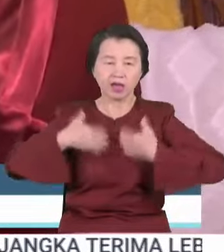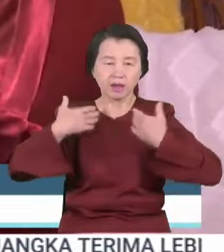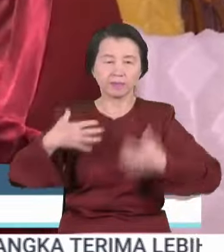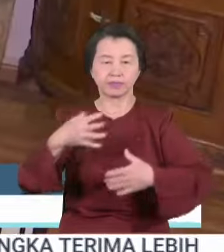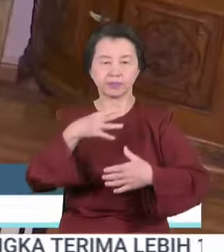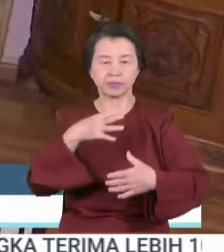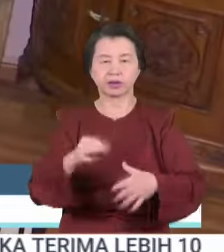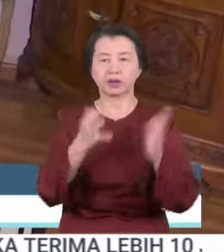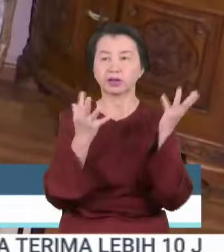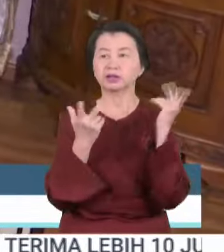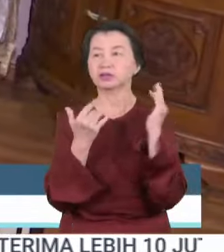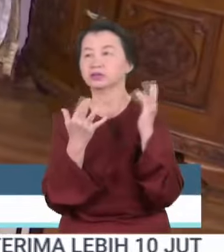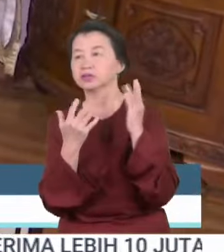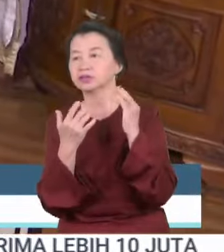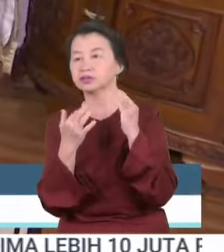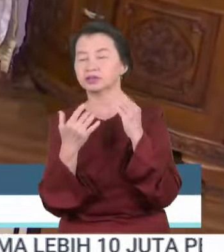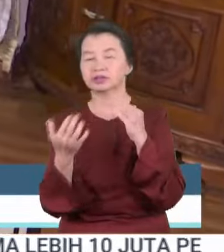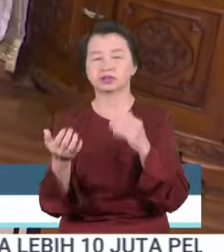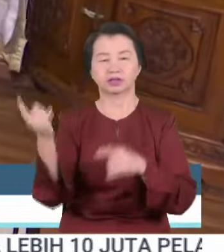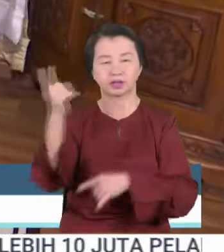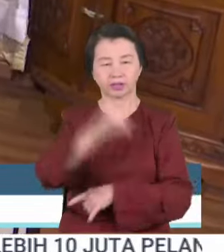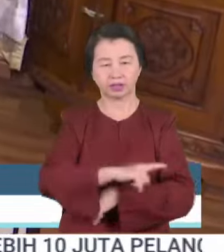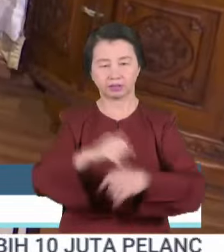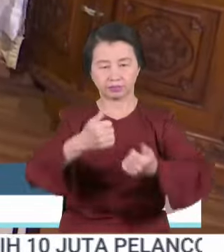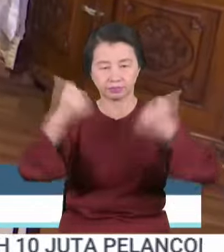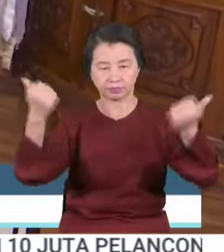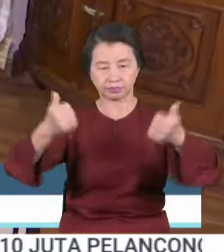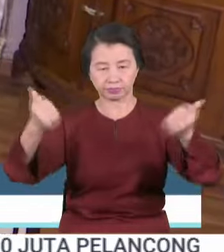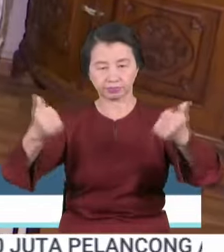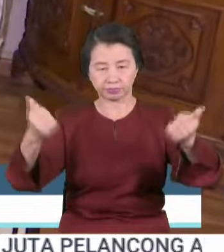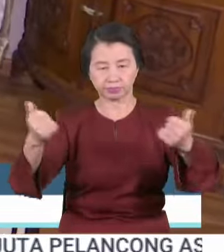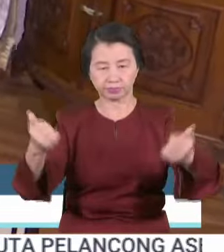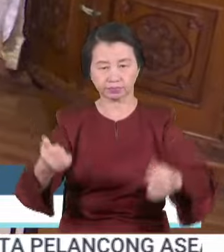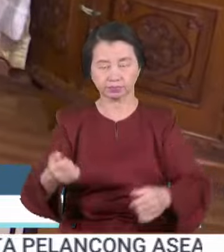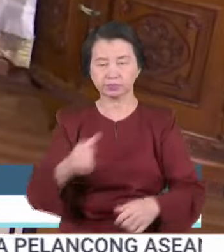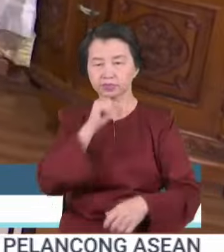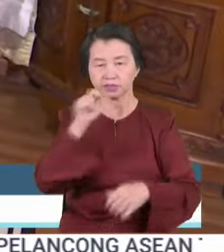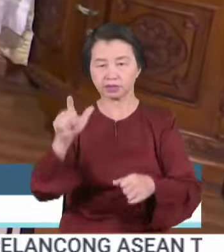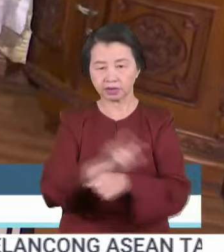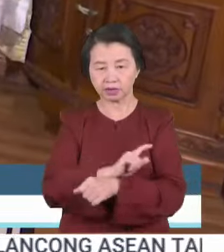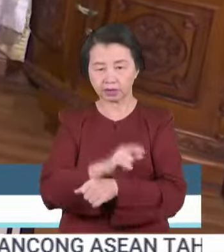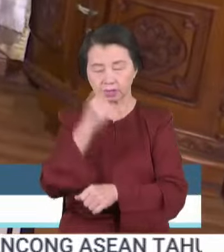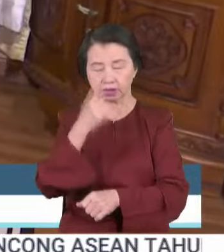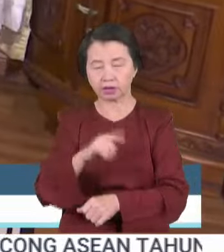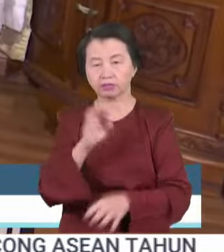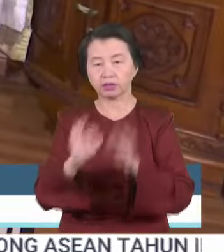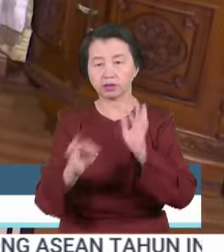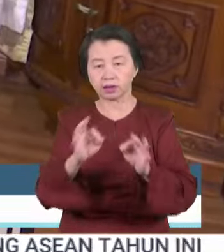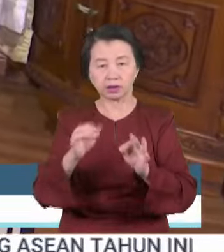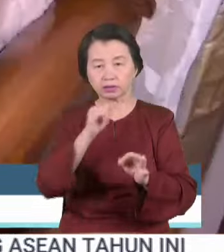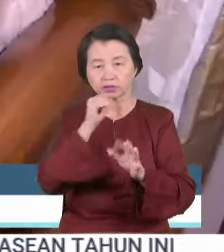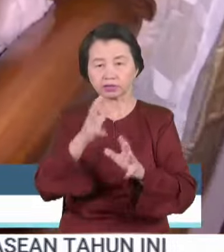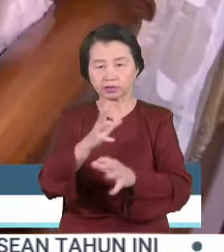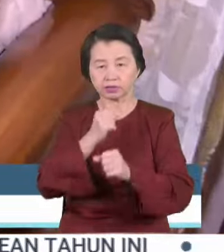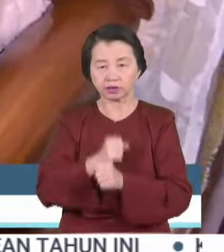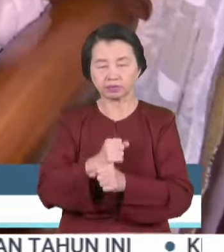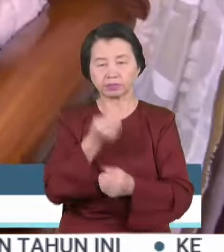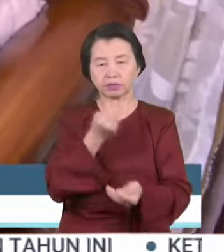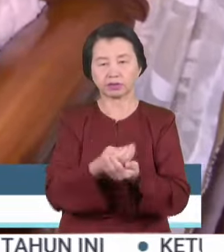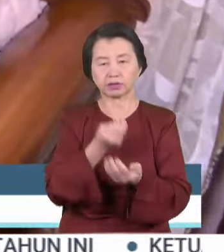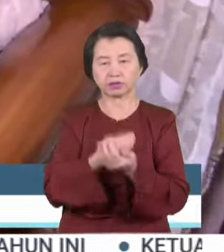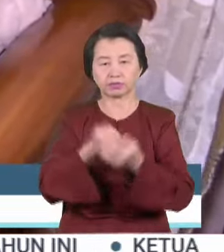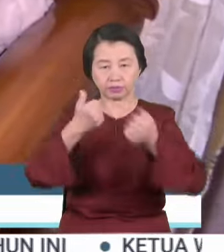dan menantikan ketibaan Aidilfitri. Tidak lengkap bagi mereka jika tidak mendapat duit